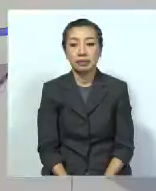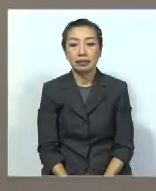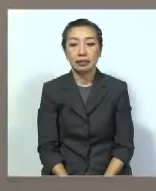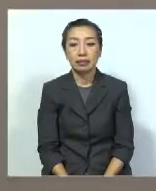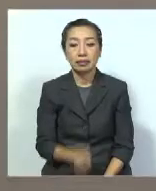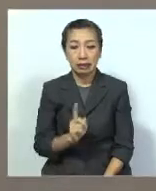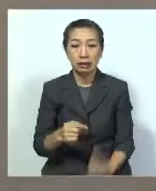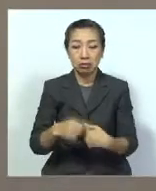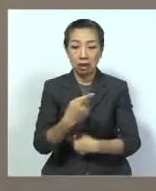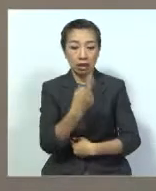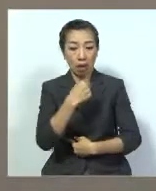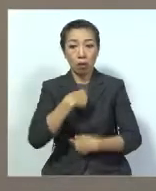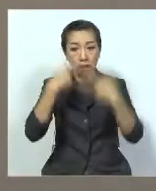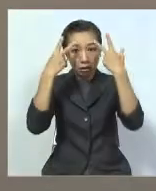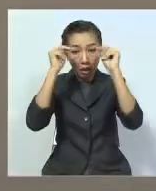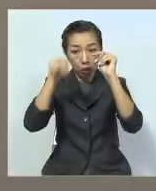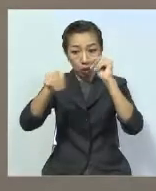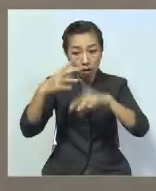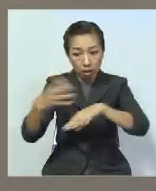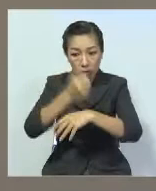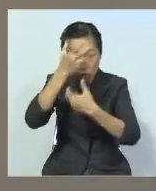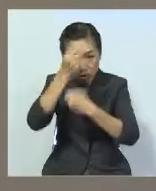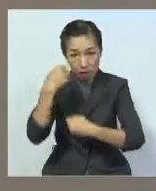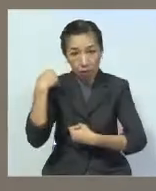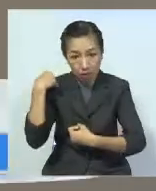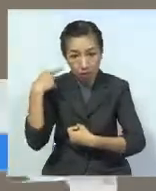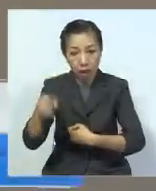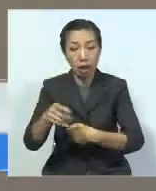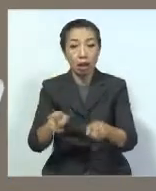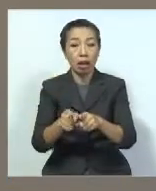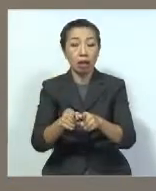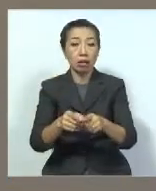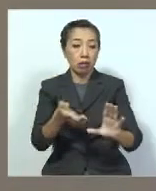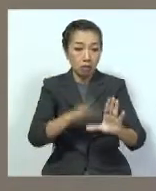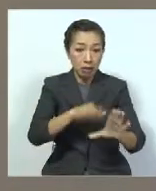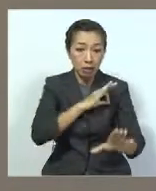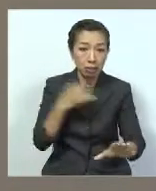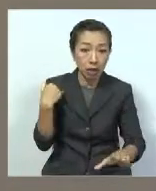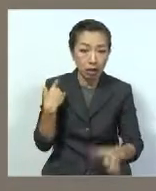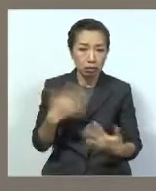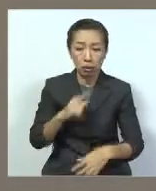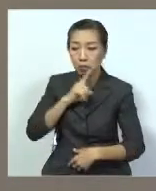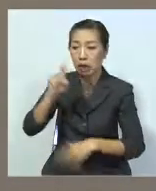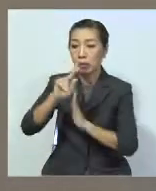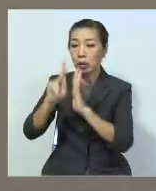เรื่องที่ถามว่านายกสนใจการเมืองต้องตัดสินใจสมัครพรรคการเมืองผมถามฝ่ายกฎหมายถามที่รู้หรอกผมไม่ต้องสมัครอะไรทั้งนั้น